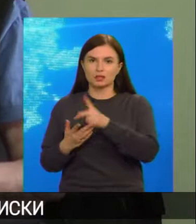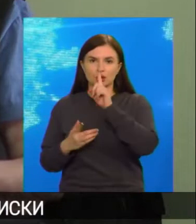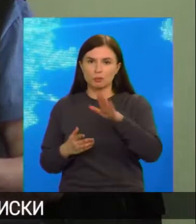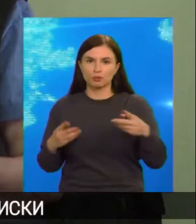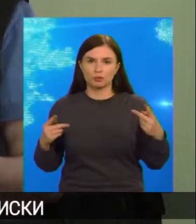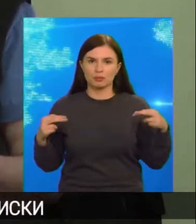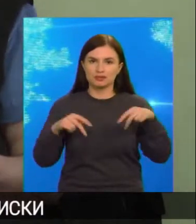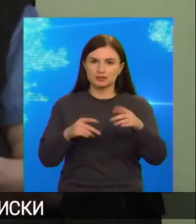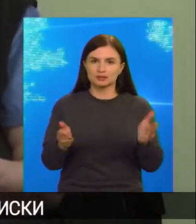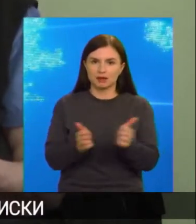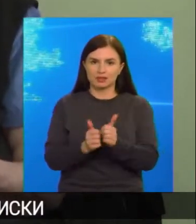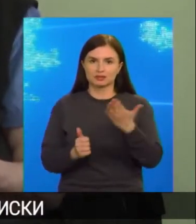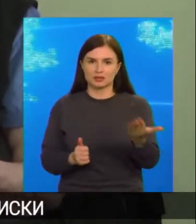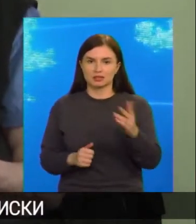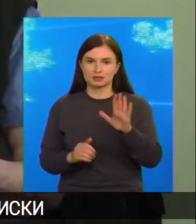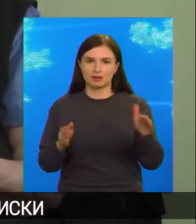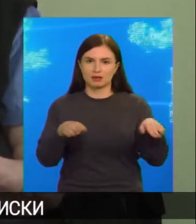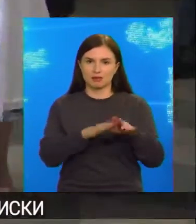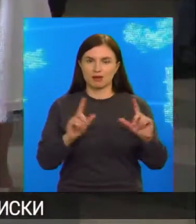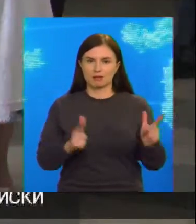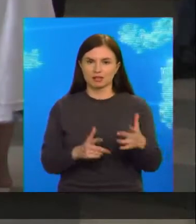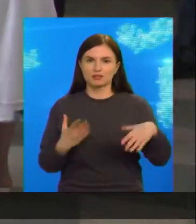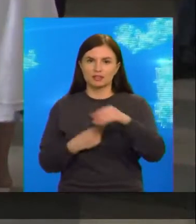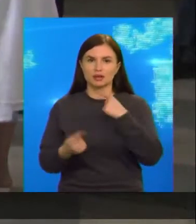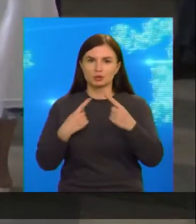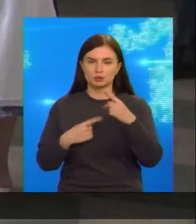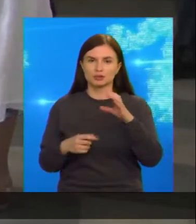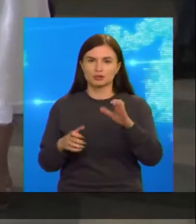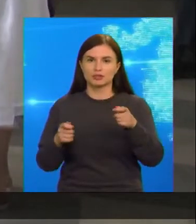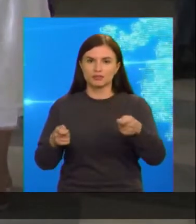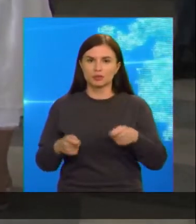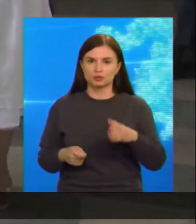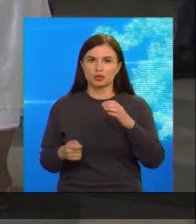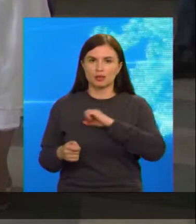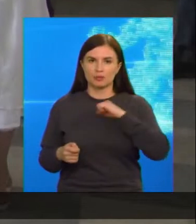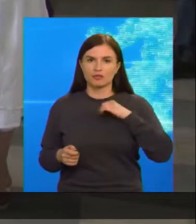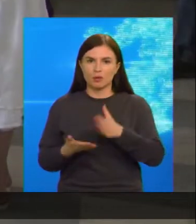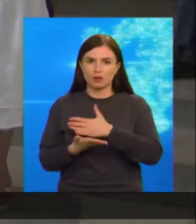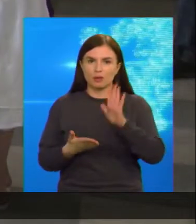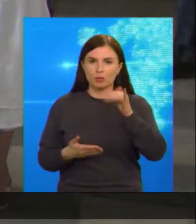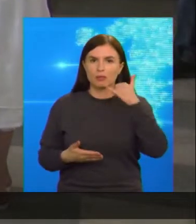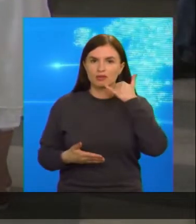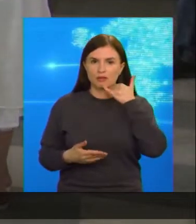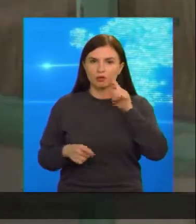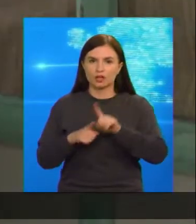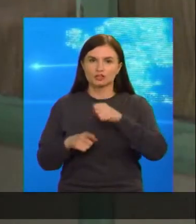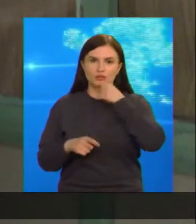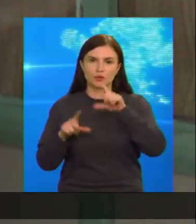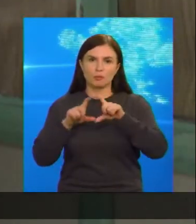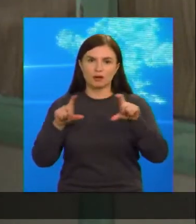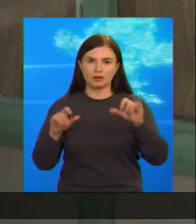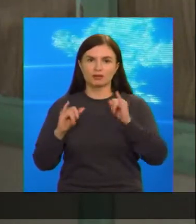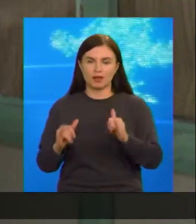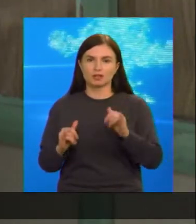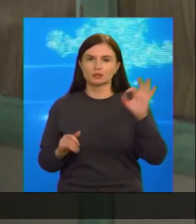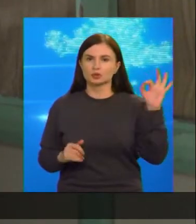пересекаться с людьми, закрытыми на карантин. Все консультации с заведующим терапевтическим отделением будут проходить по телефону. Также во взрослых поликлиниках для